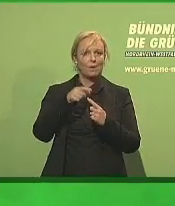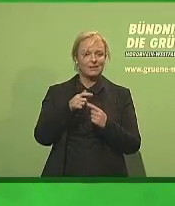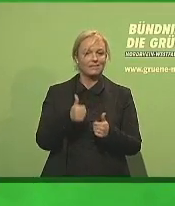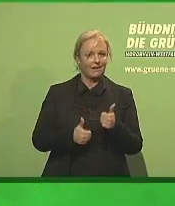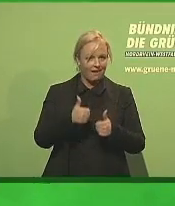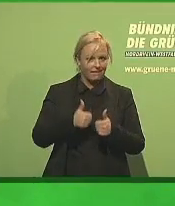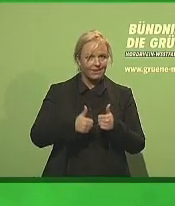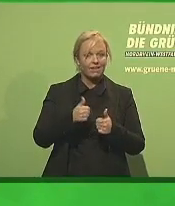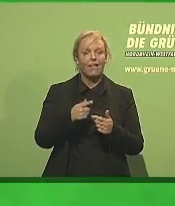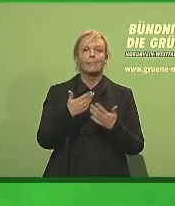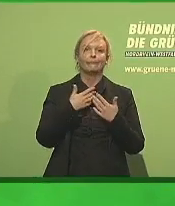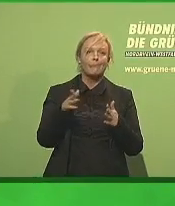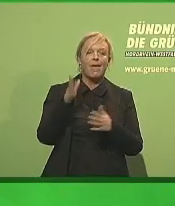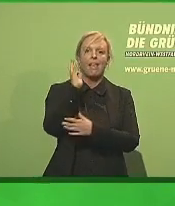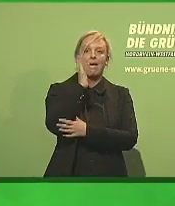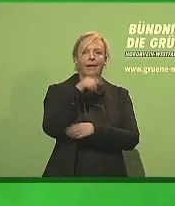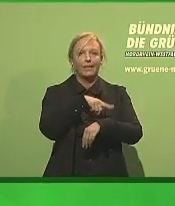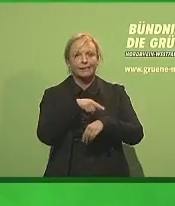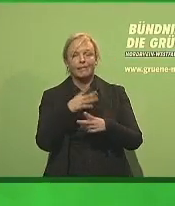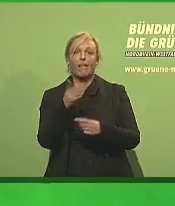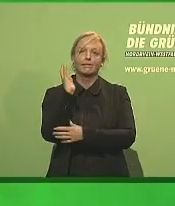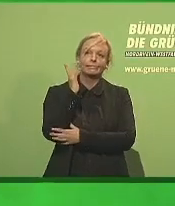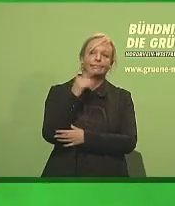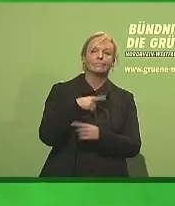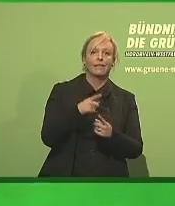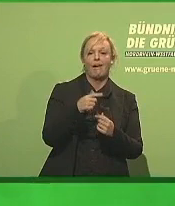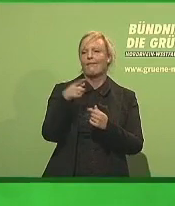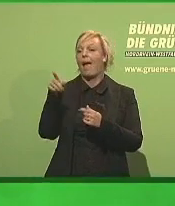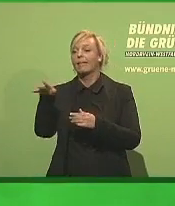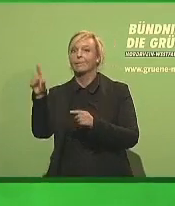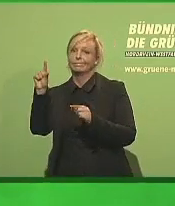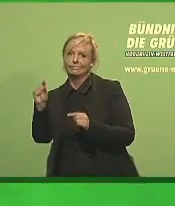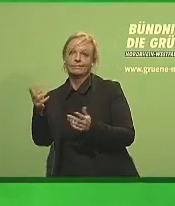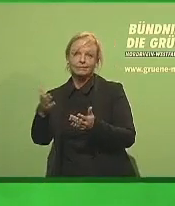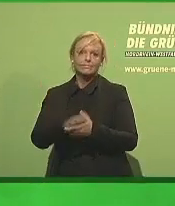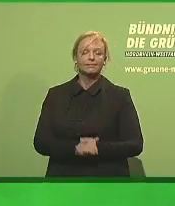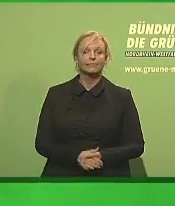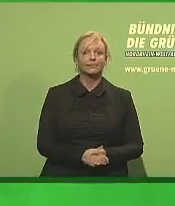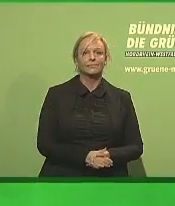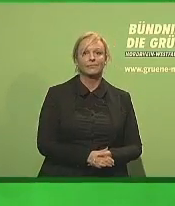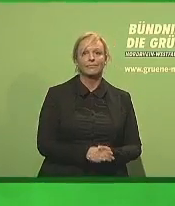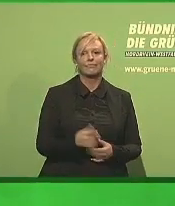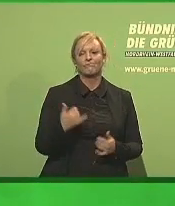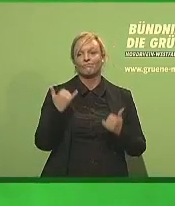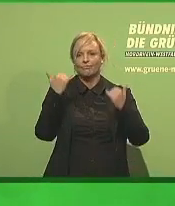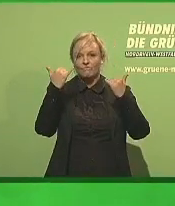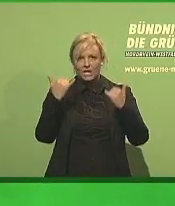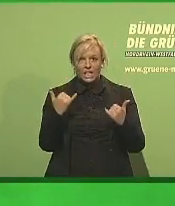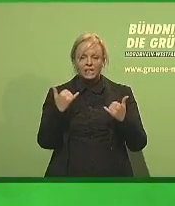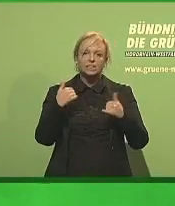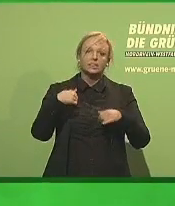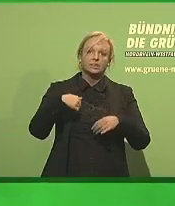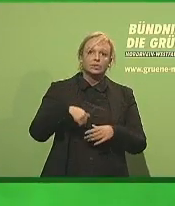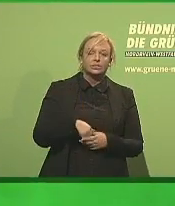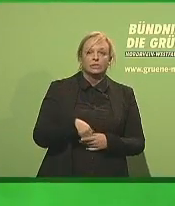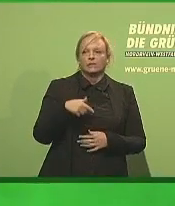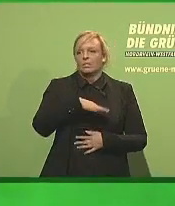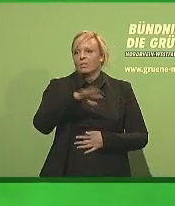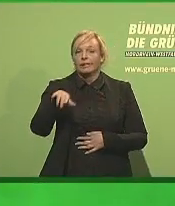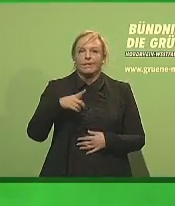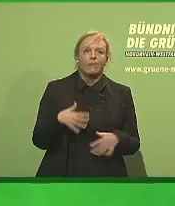mehr Redezeit bekommen als die anderen Kandidaten. Wir haben das jetzt mal rund um diese ganzen